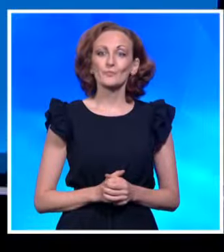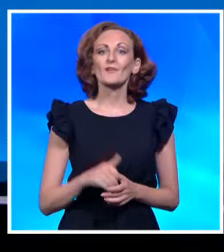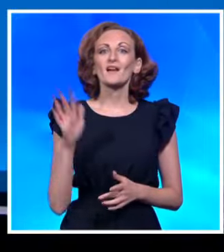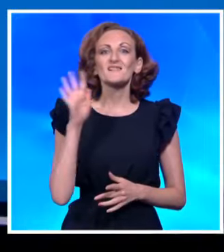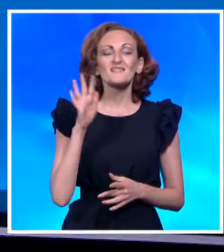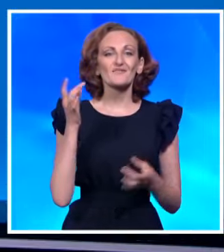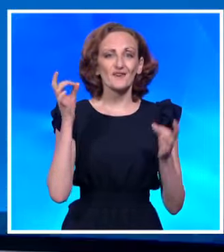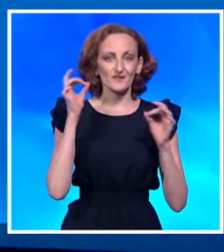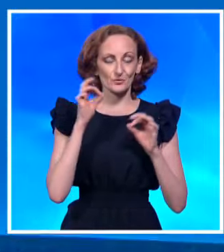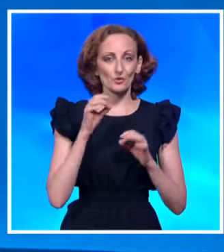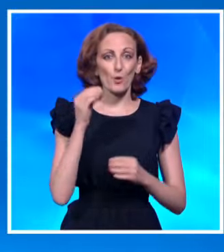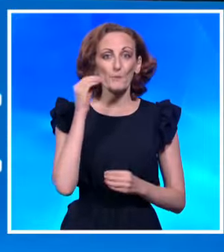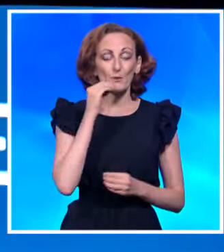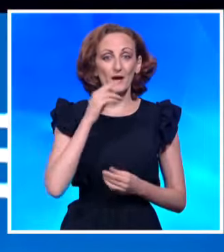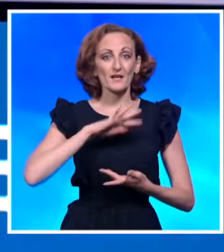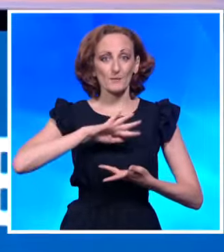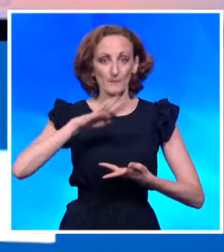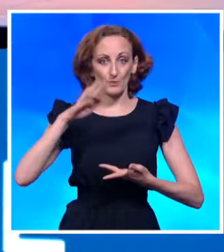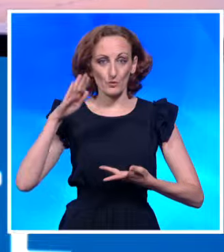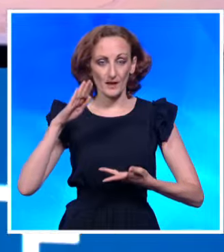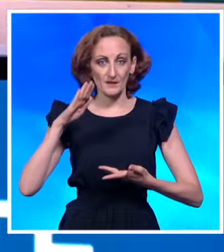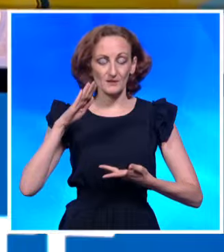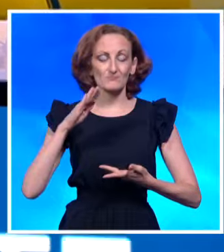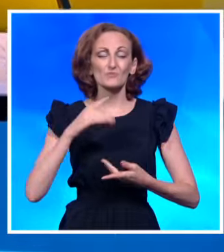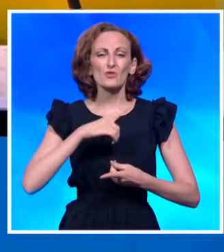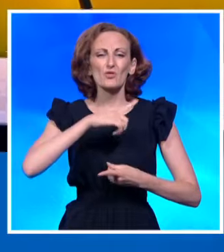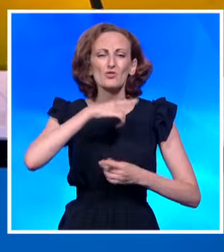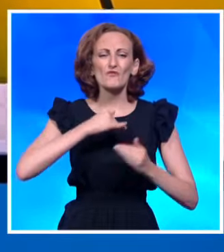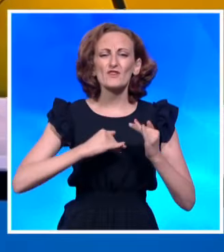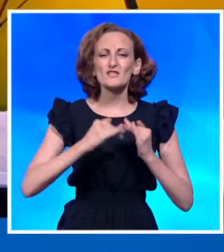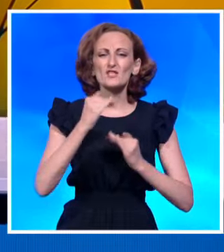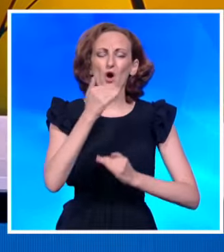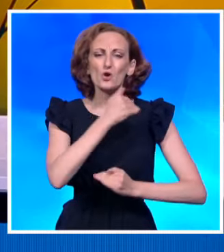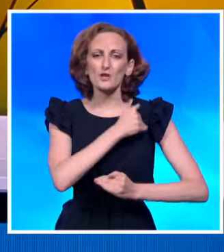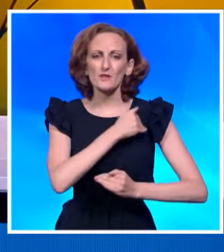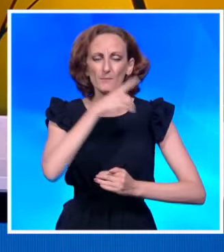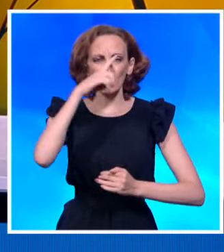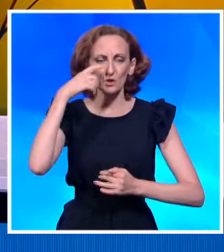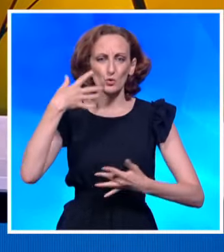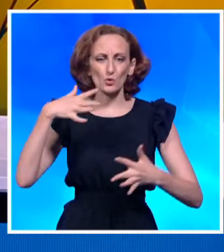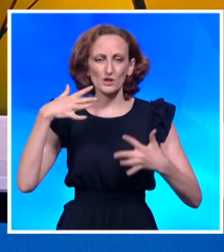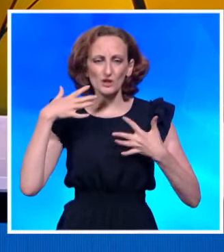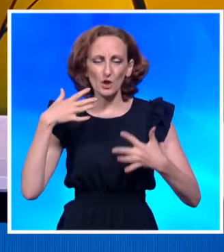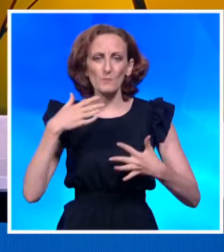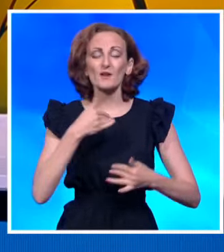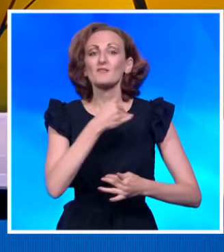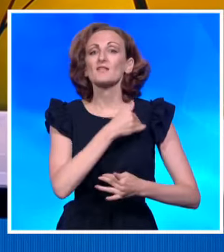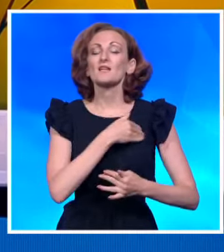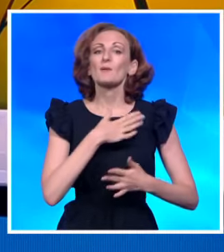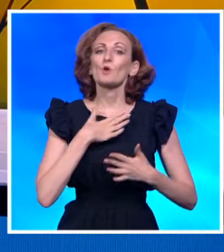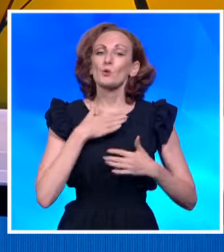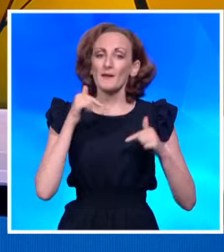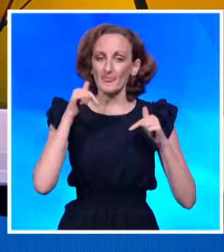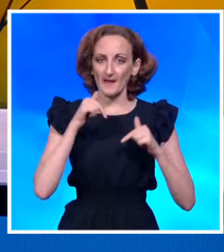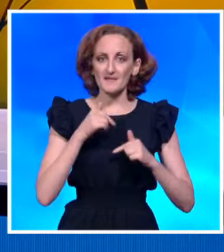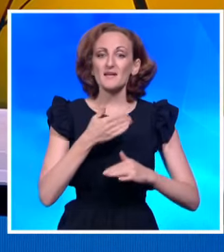Здравейте отново. България и Балканите в капана на екстремни горещини. До какви стойности стигна живака днес? Има ли някъде